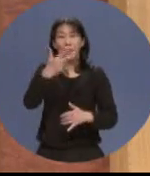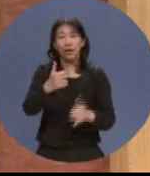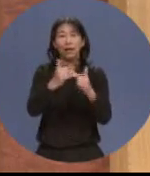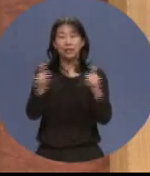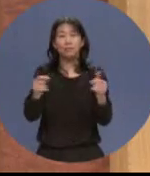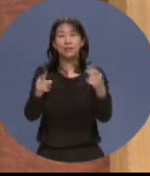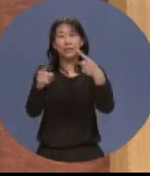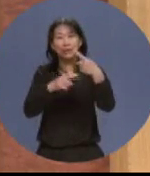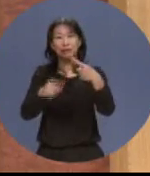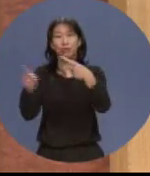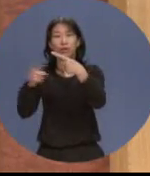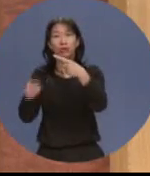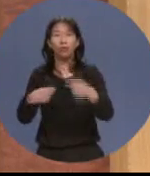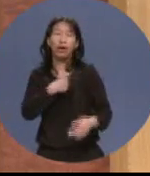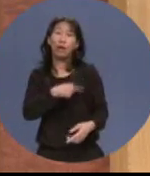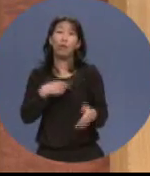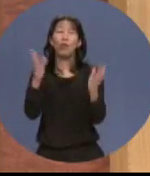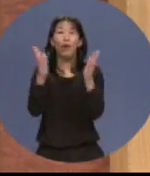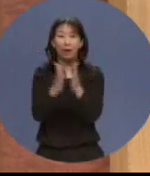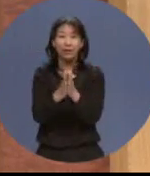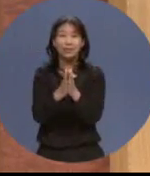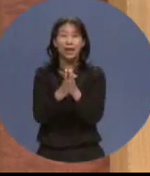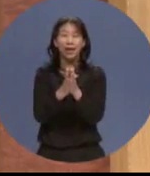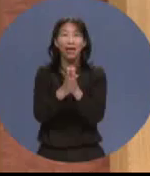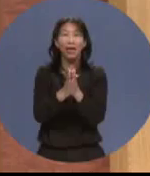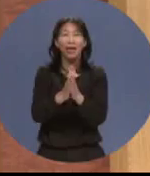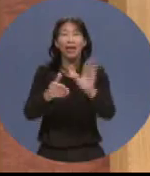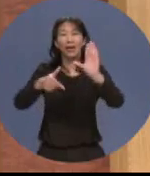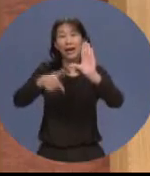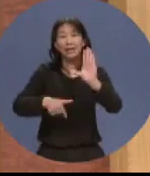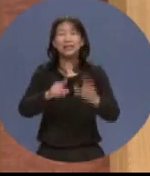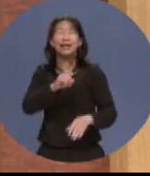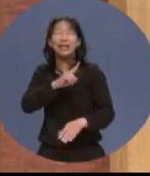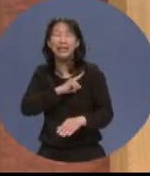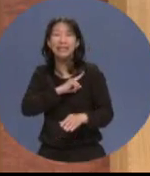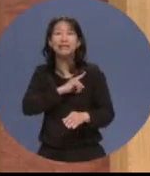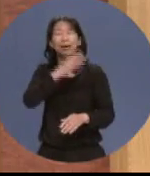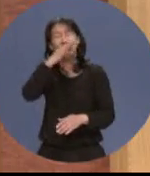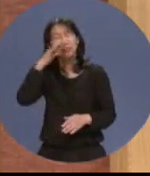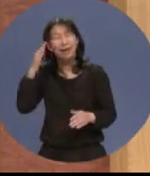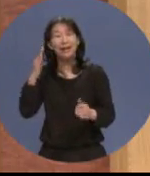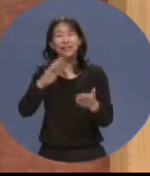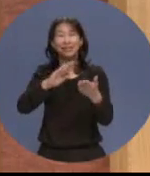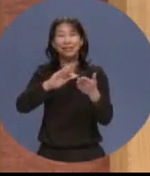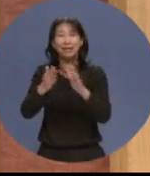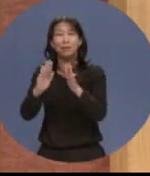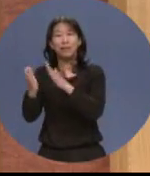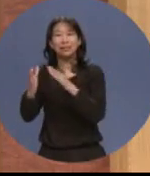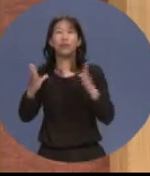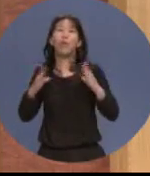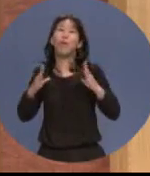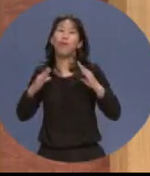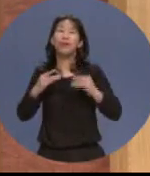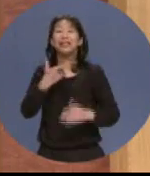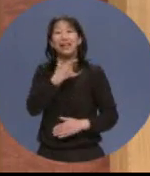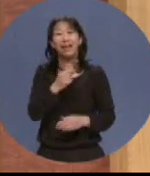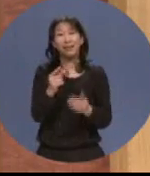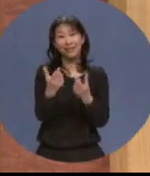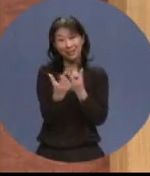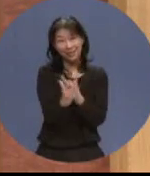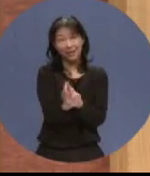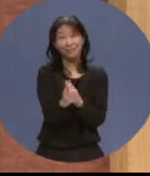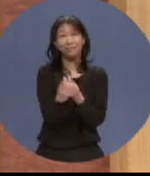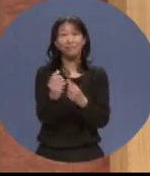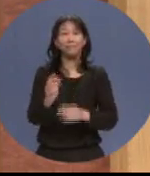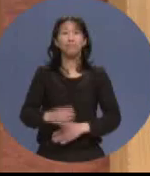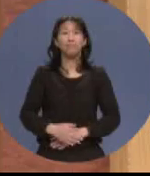人一人の心を合わせ、生駒を関西一魅力的な住宅都市と誇れるようにしたいですね。